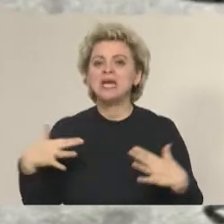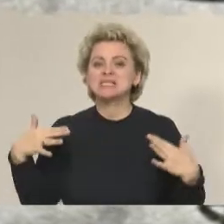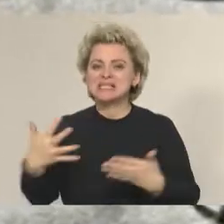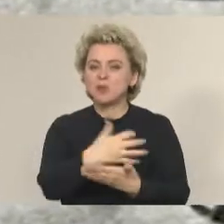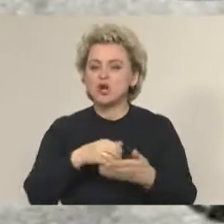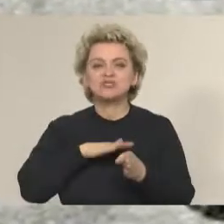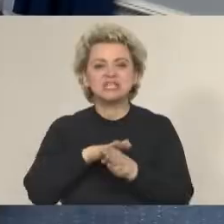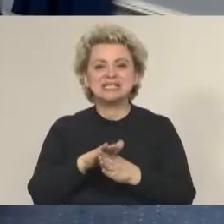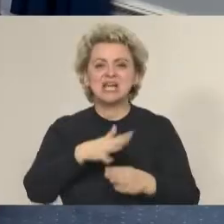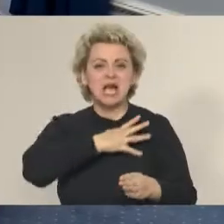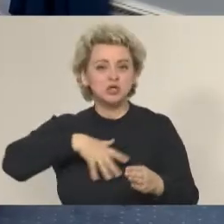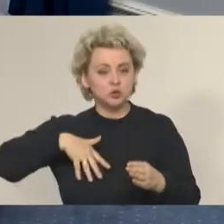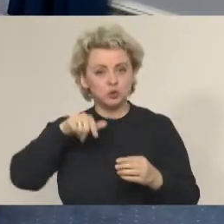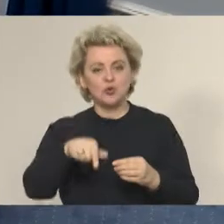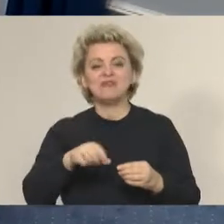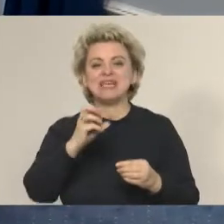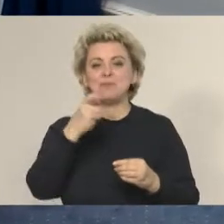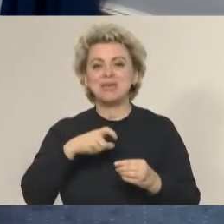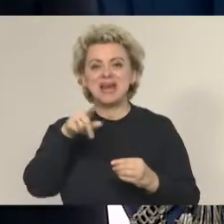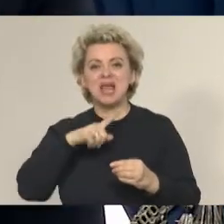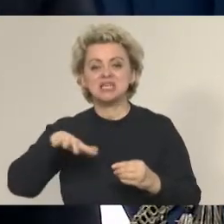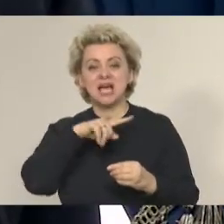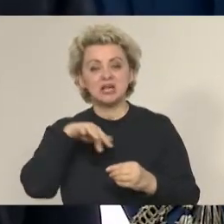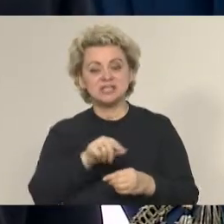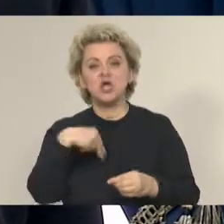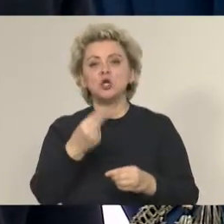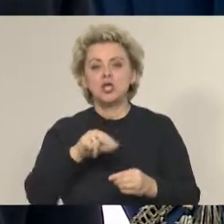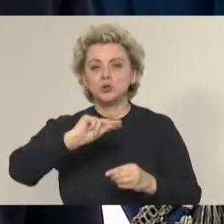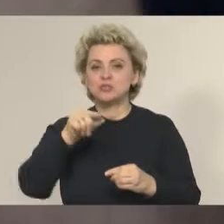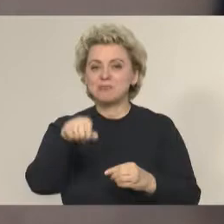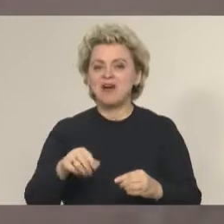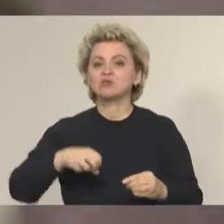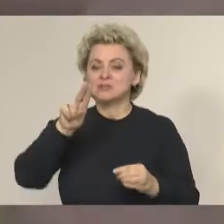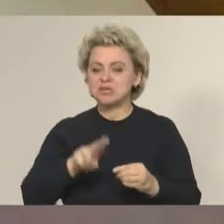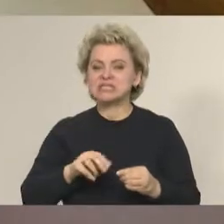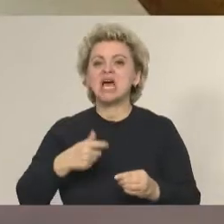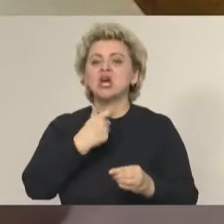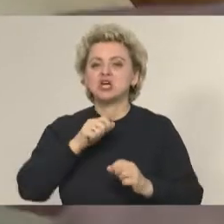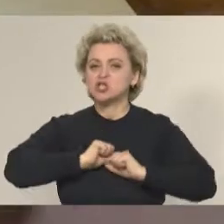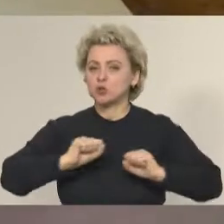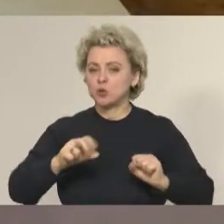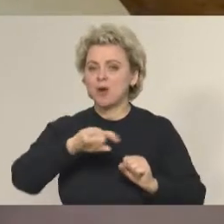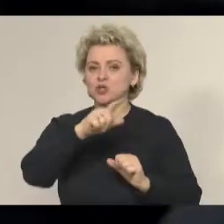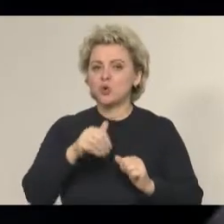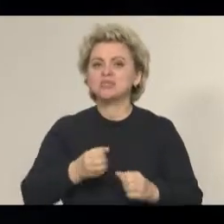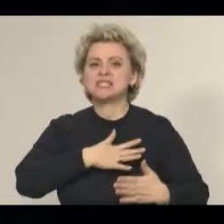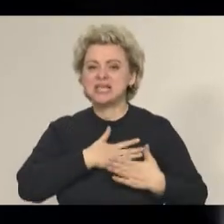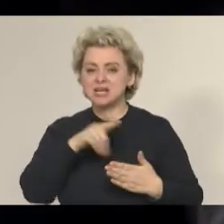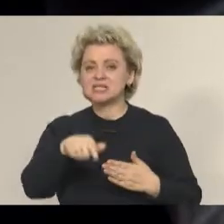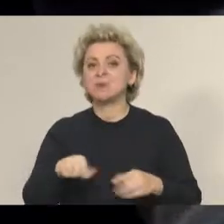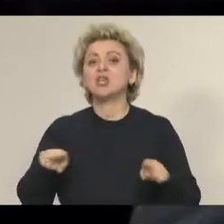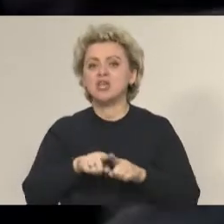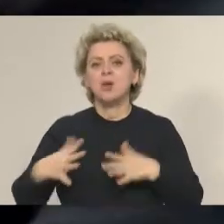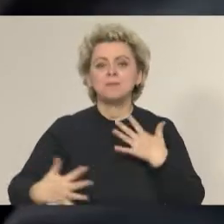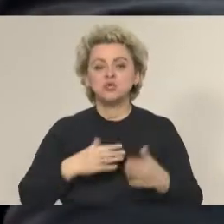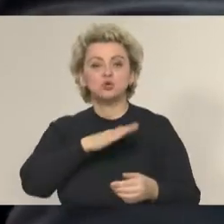собравший целый иконостас орденов императорской России, дают справку краеведы. Рыцарь, герой, патриот с горячим сердцем и